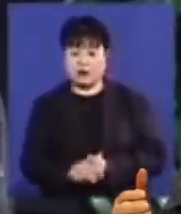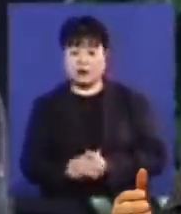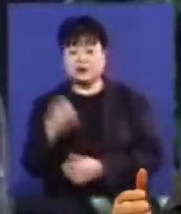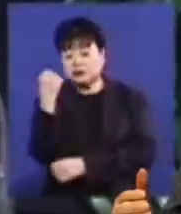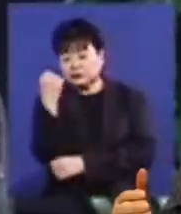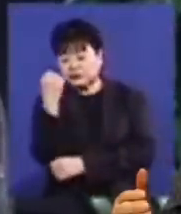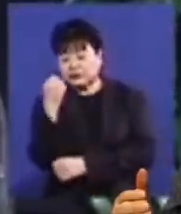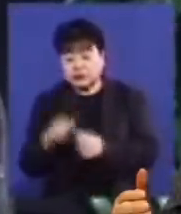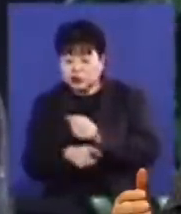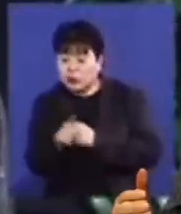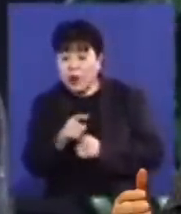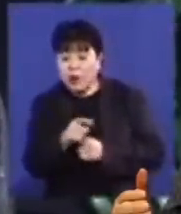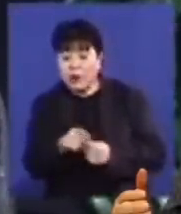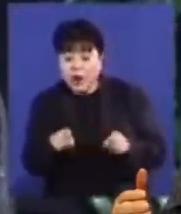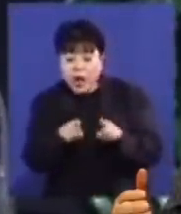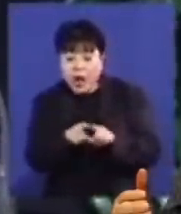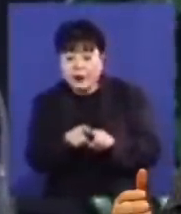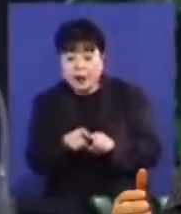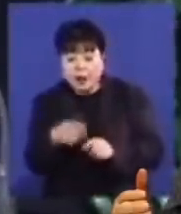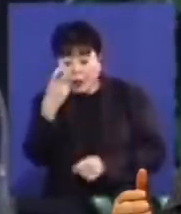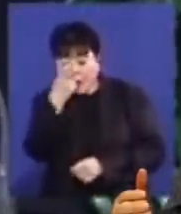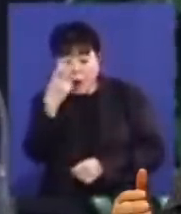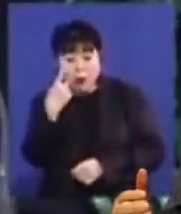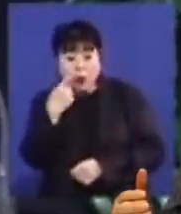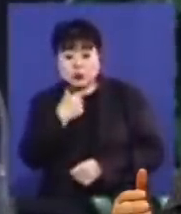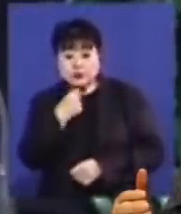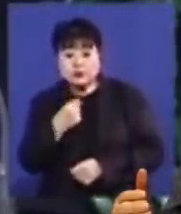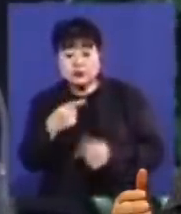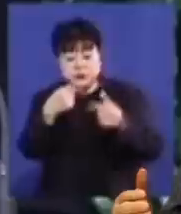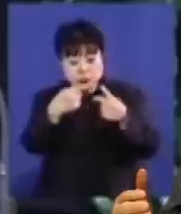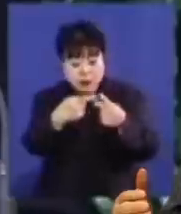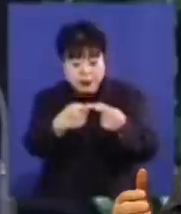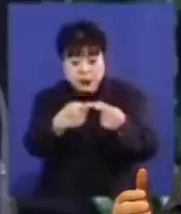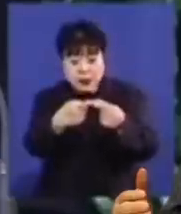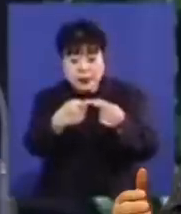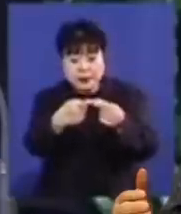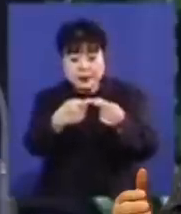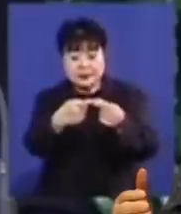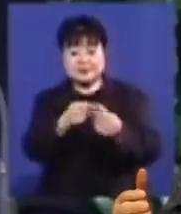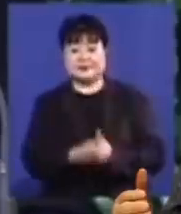흔들리는 이유를 여러분과 함께 살펴보고자 합니다. 첫째로,